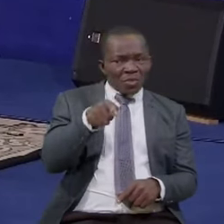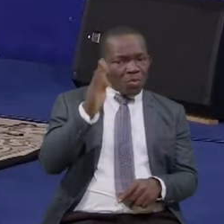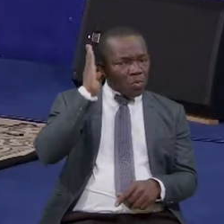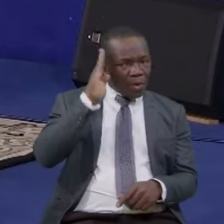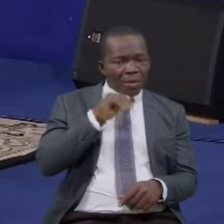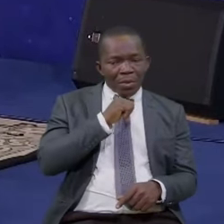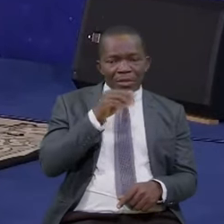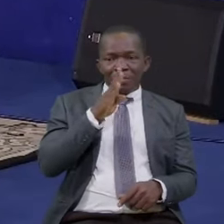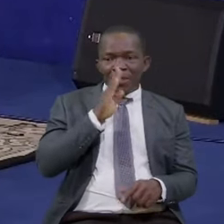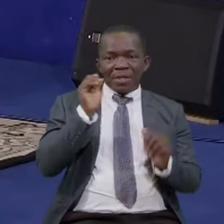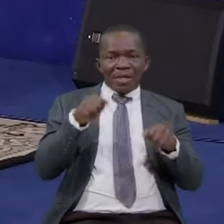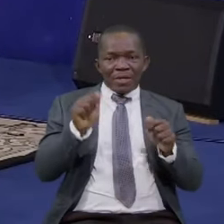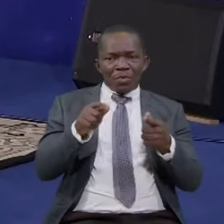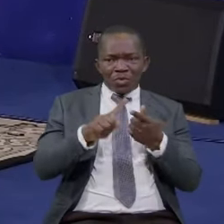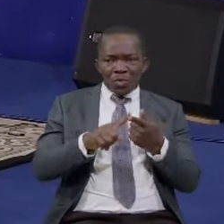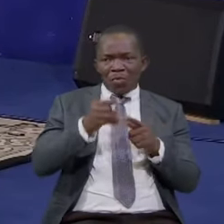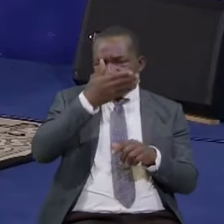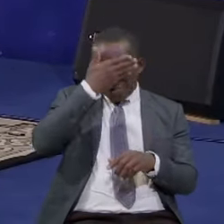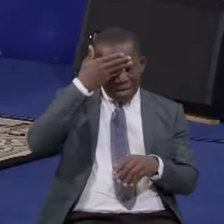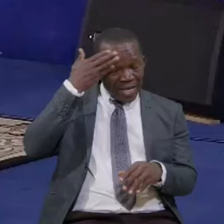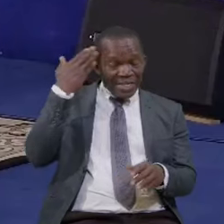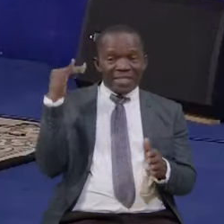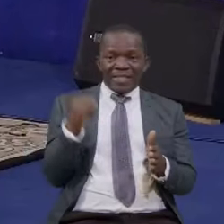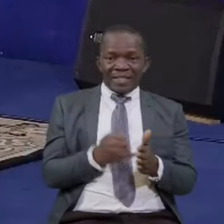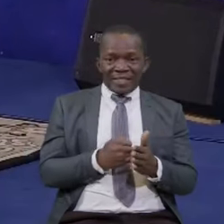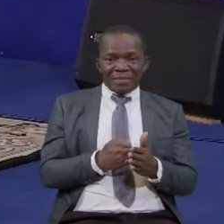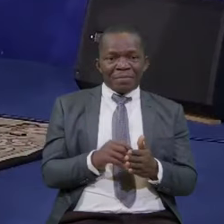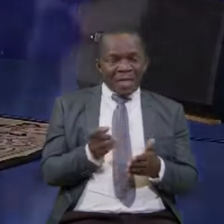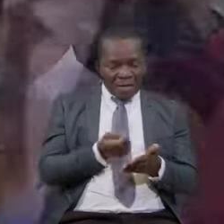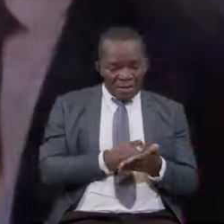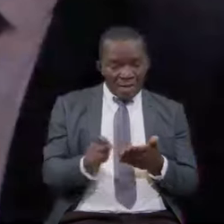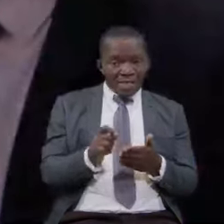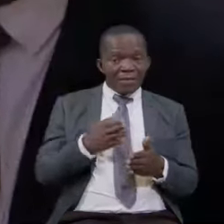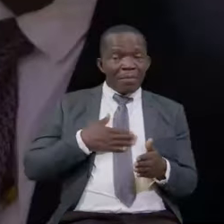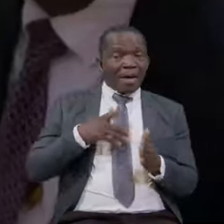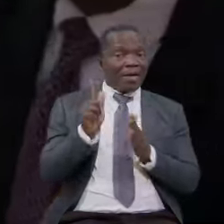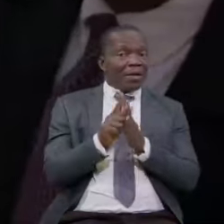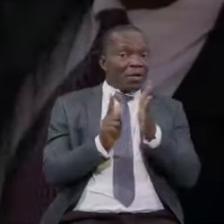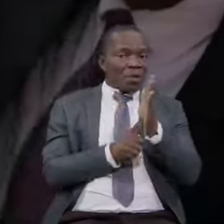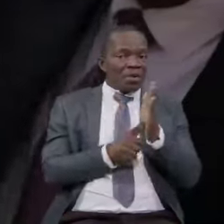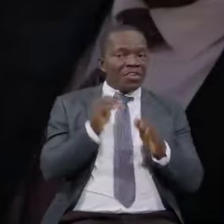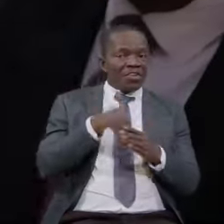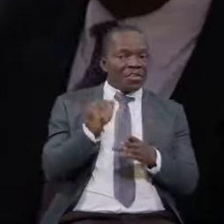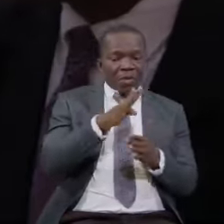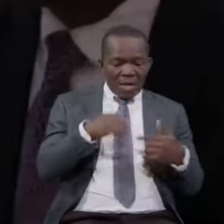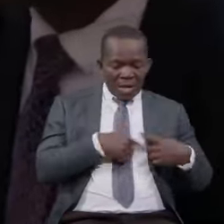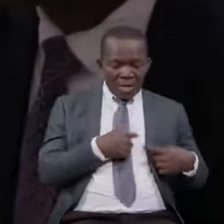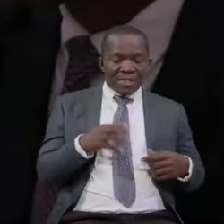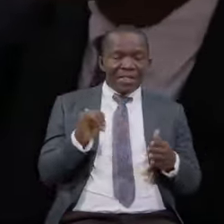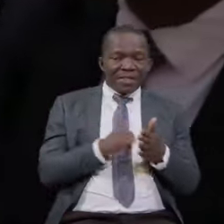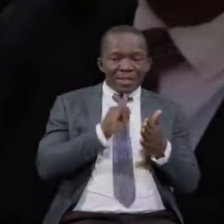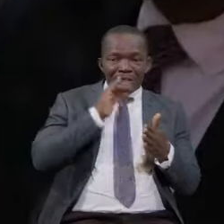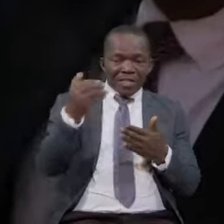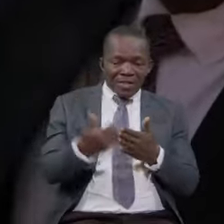cœur et dans ta pensée et je les écrirai dans leur esprit un nouveau jour c'est une nouvelle dispensation